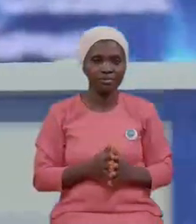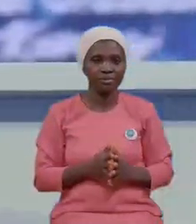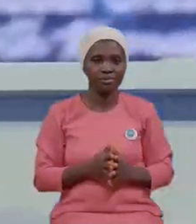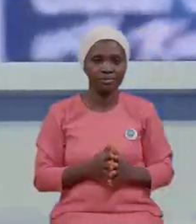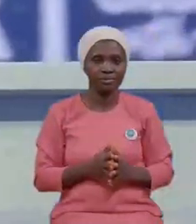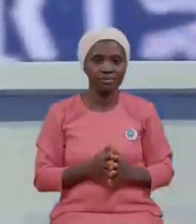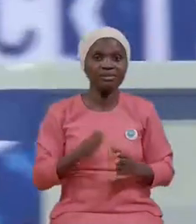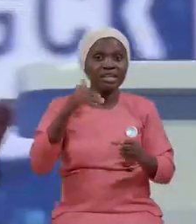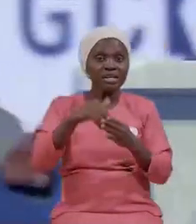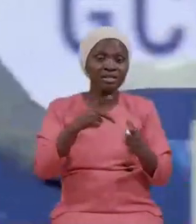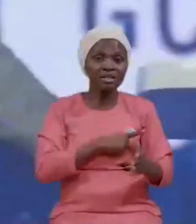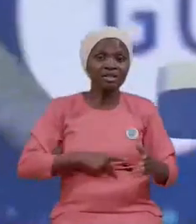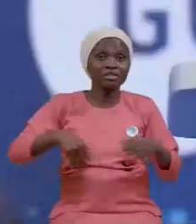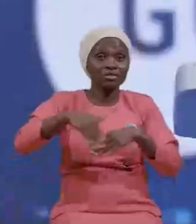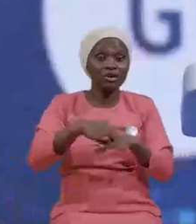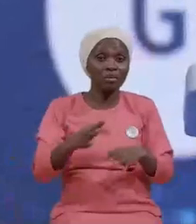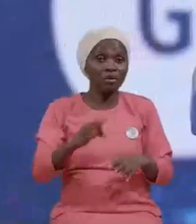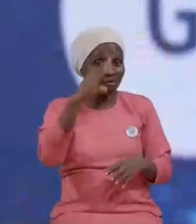Dans le royaume de Dieu, il y a la violence.